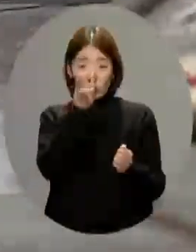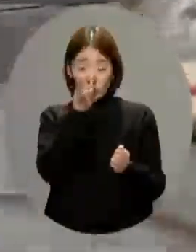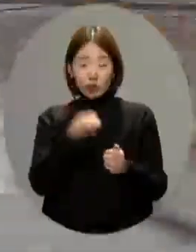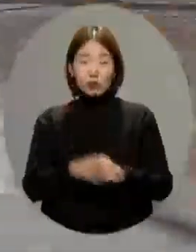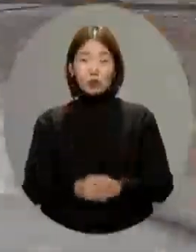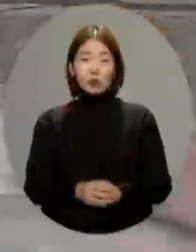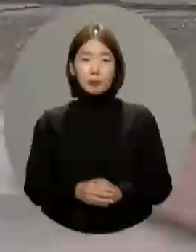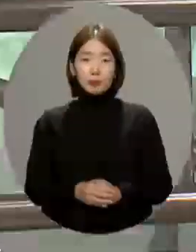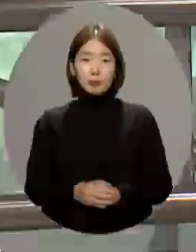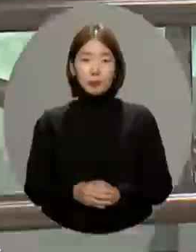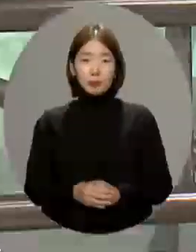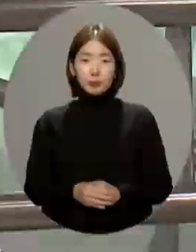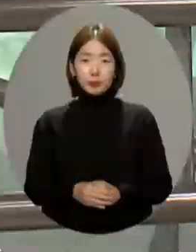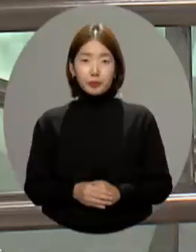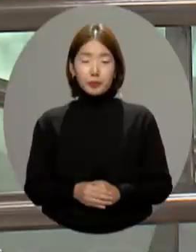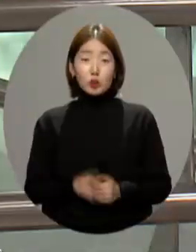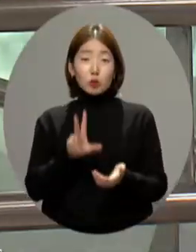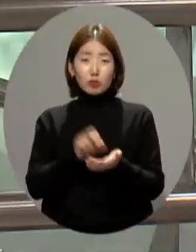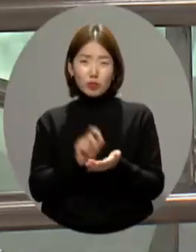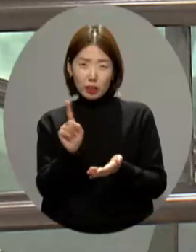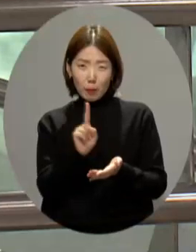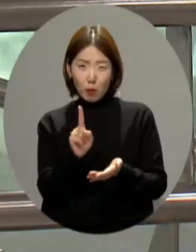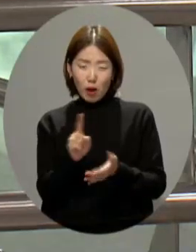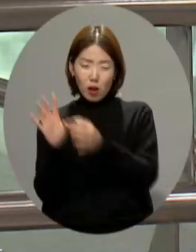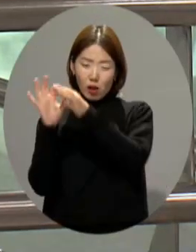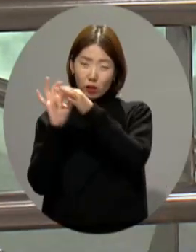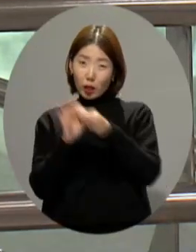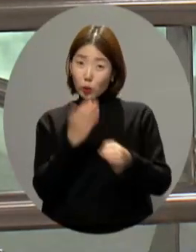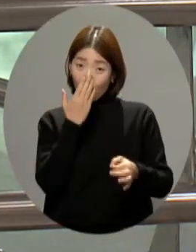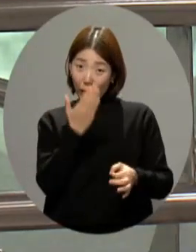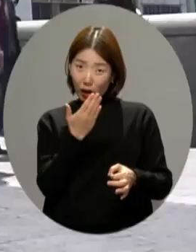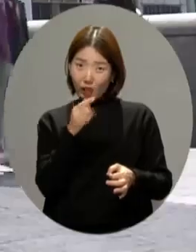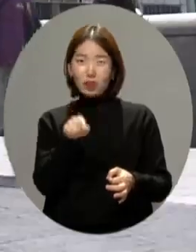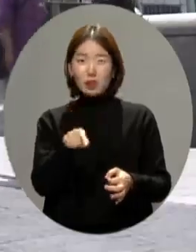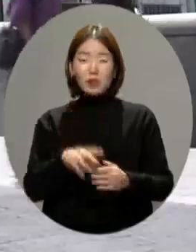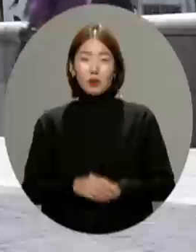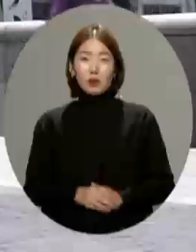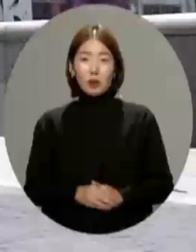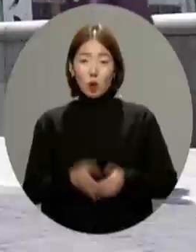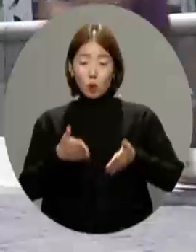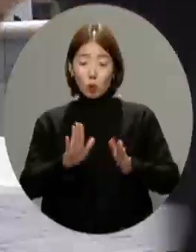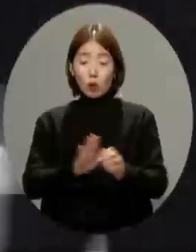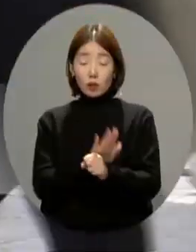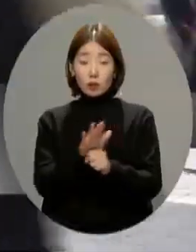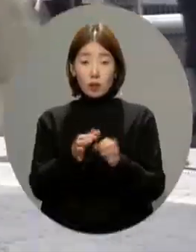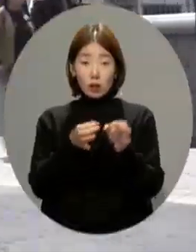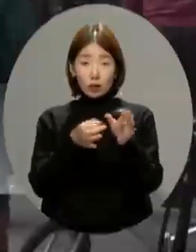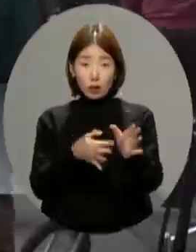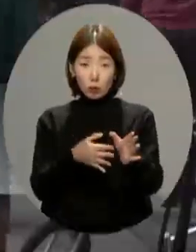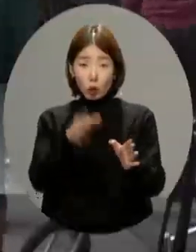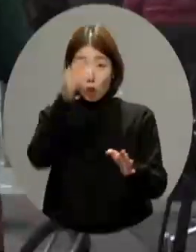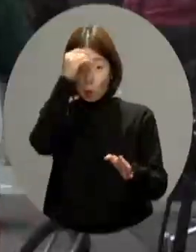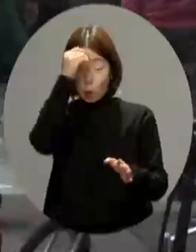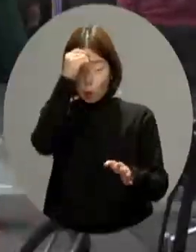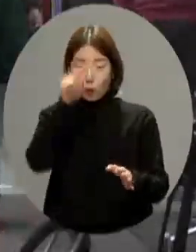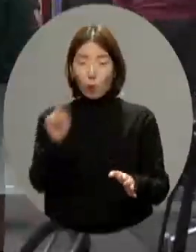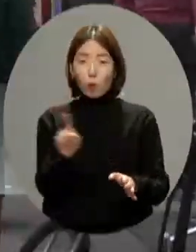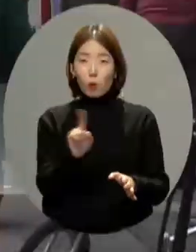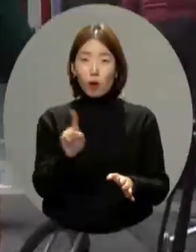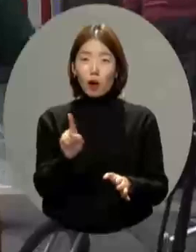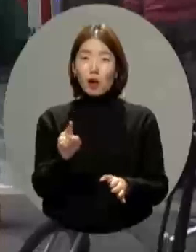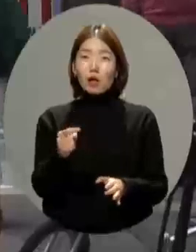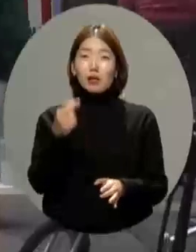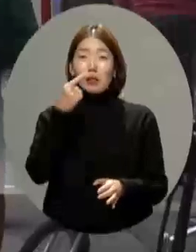대조된 모습입니다. 과제는 역시 지속 가능성입니다. 고향사랑 기부제의 모태인 고향